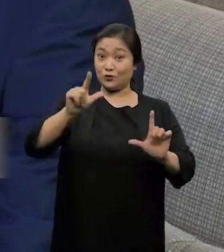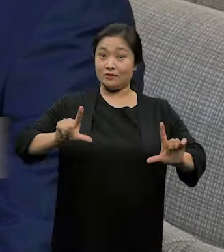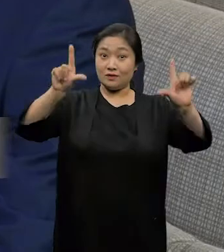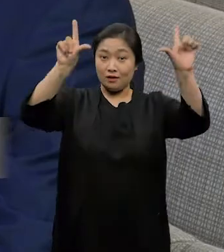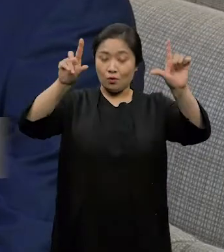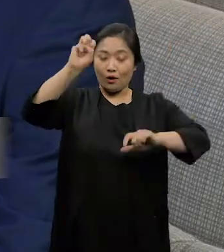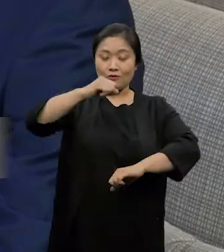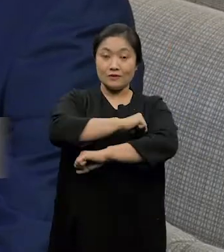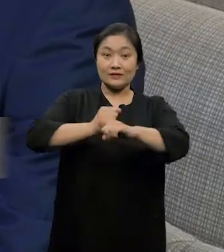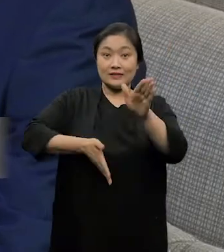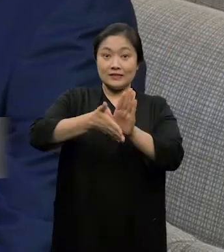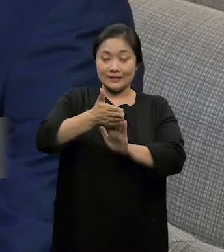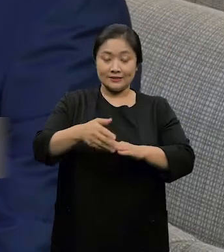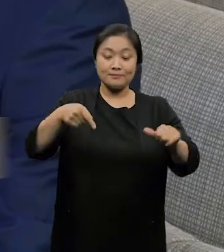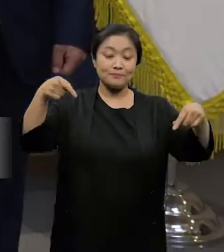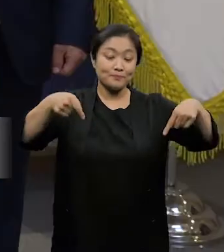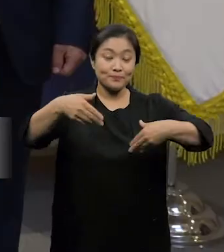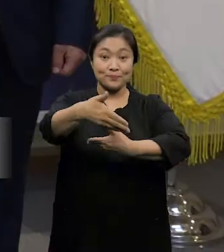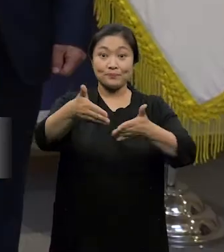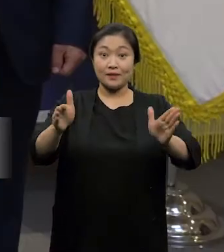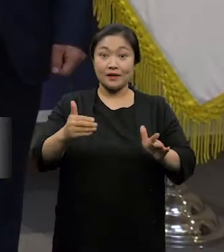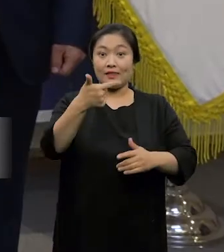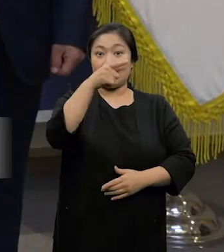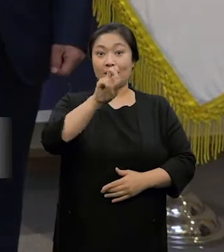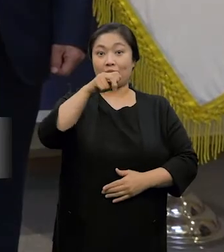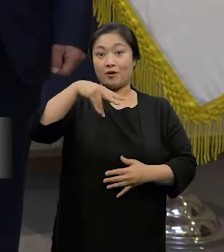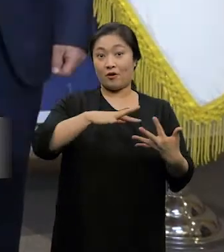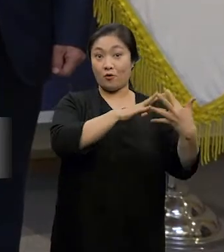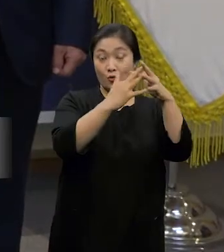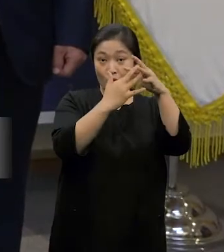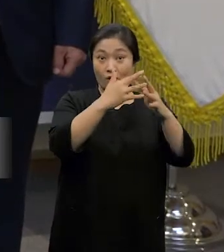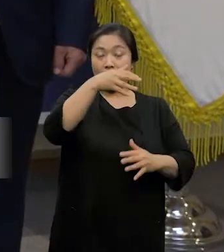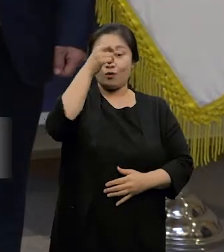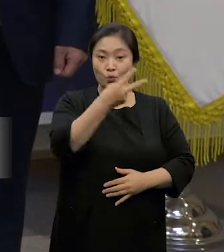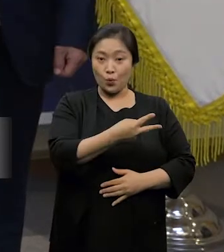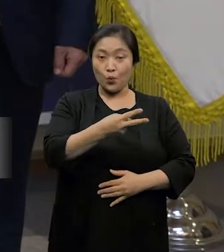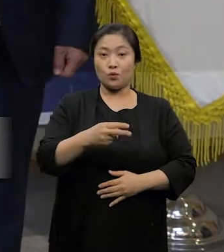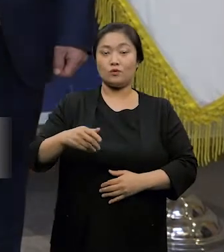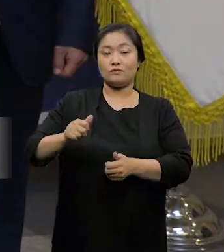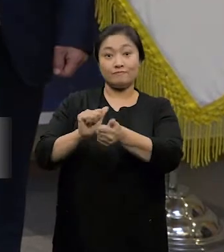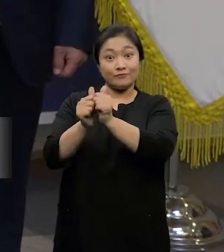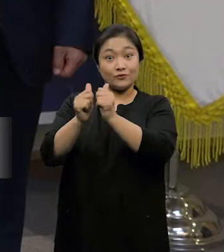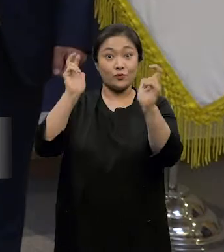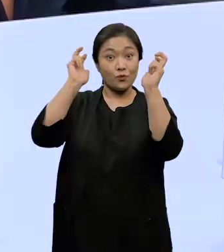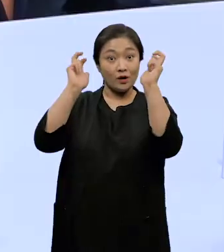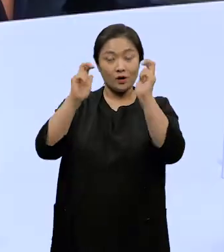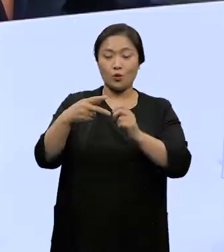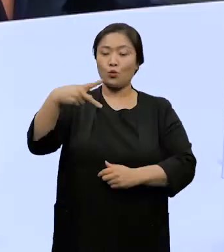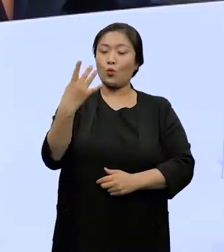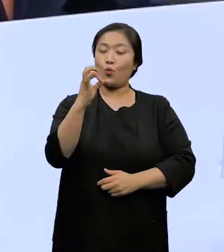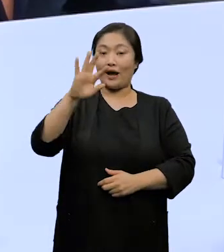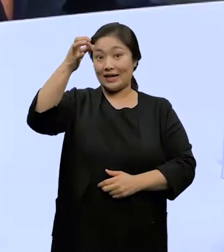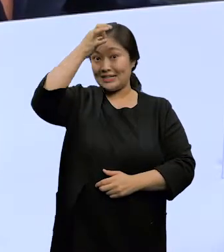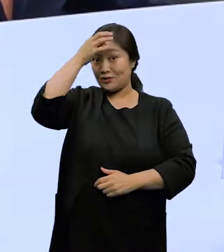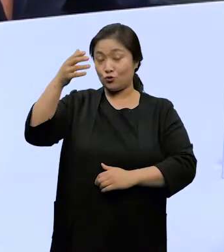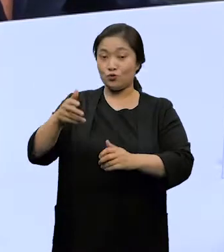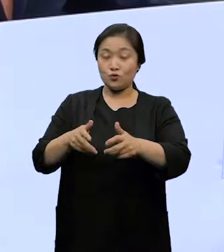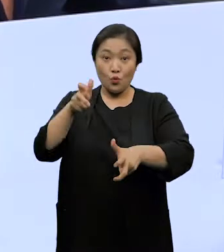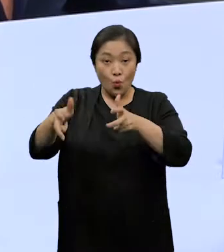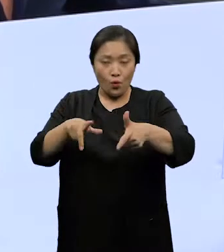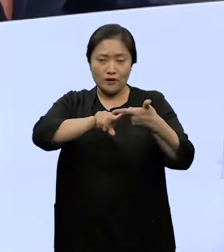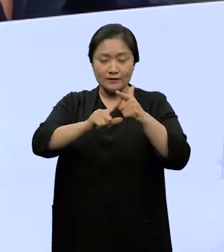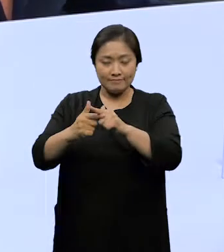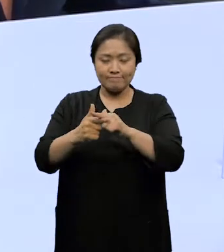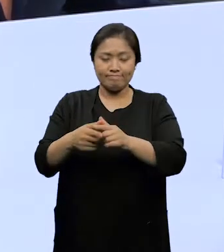6일 광주 광역 시청 접견실에서 남경 종합 건설 주식회사 주식회사 동화기술 공사와 의 장학금 기탁